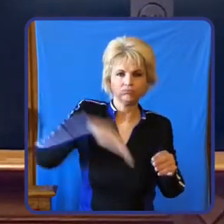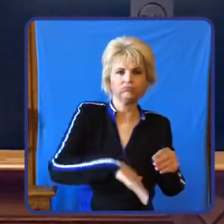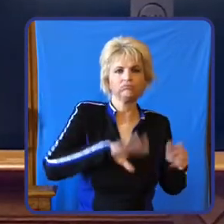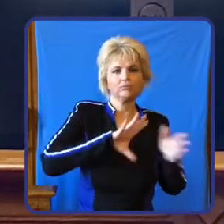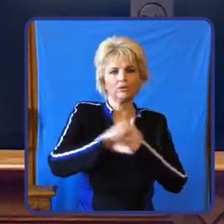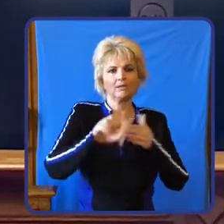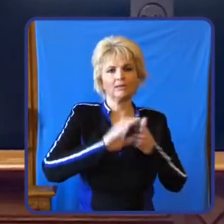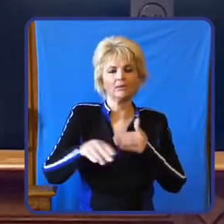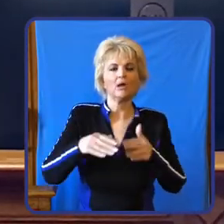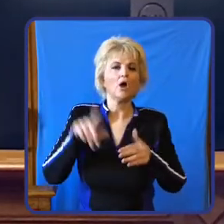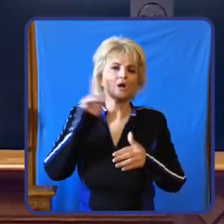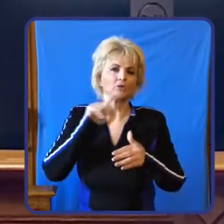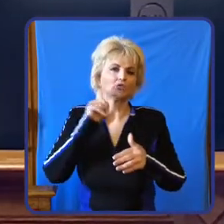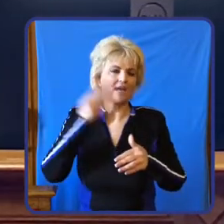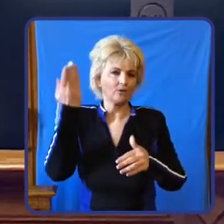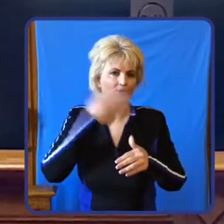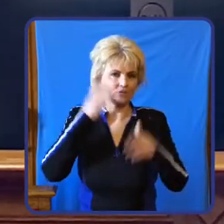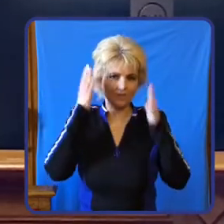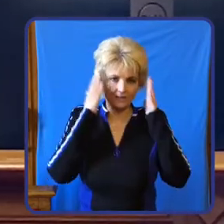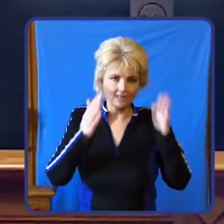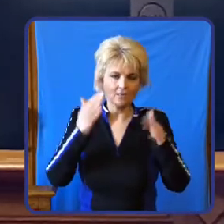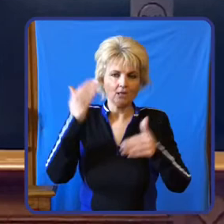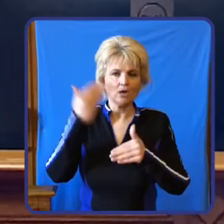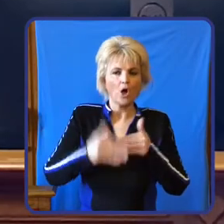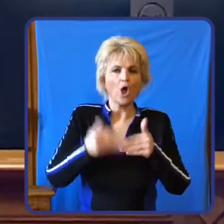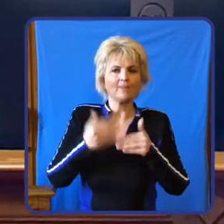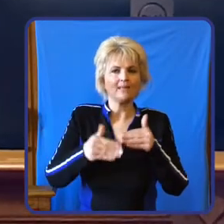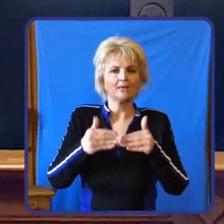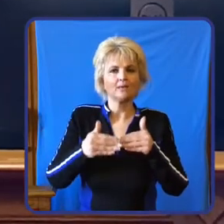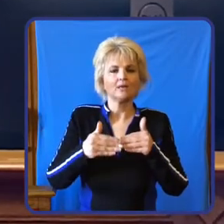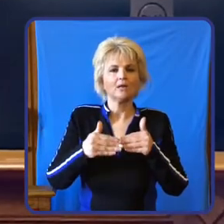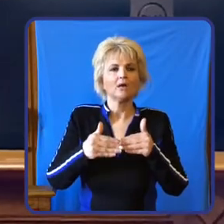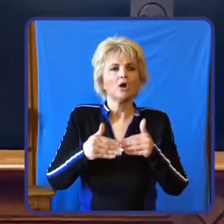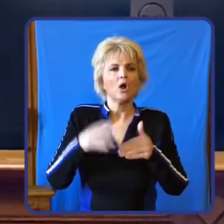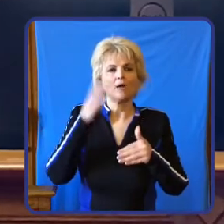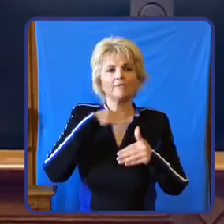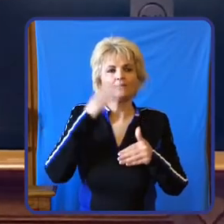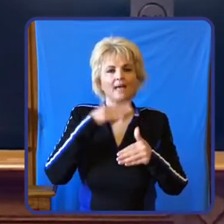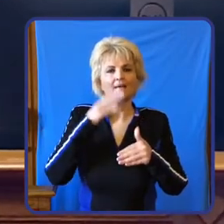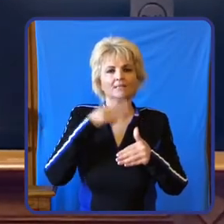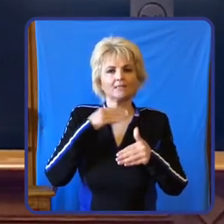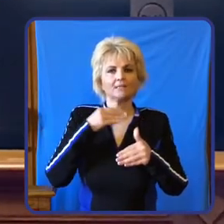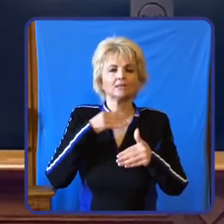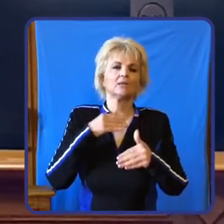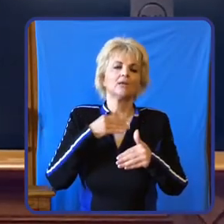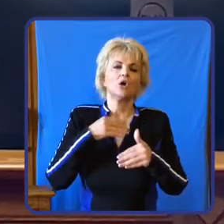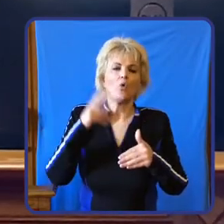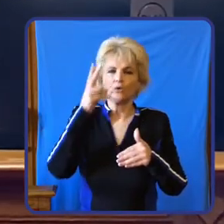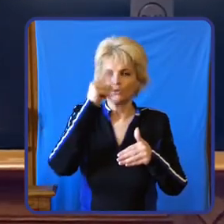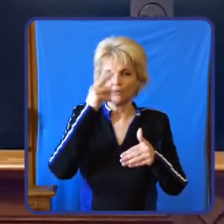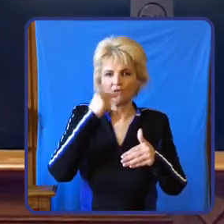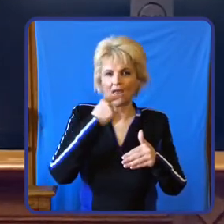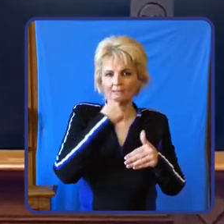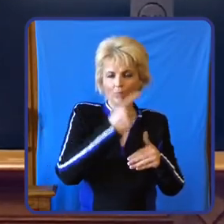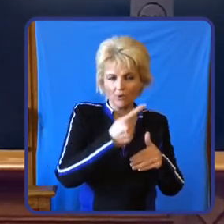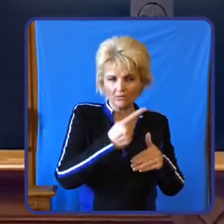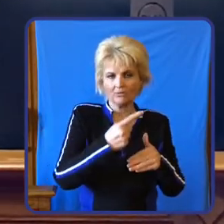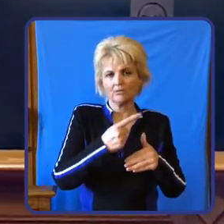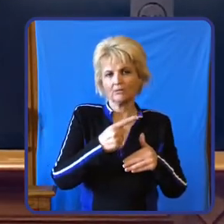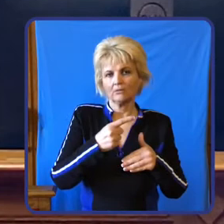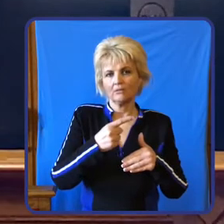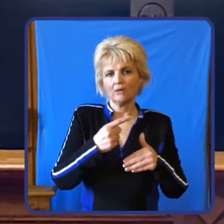hazugságokat, hülyeségeket is elhiggyék. Amíg a Fidesz gombaként tartja a szavazóit, ostobaságokkal eteti, hazudik neki, sötétben tartja